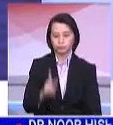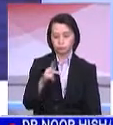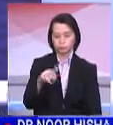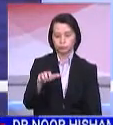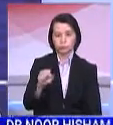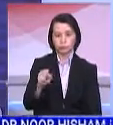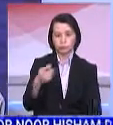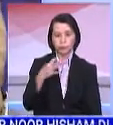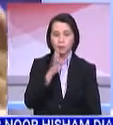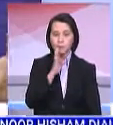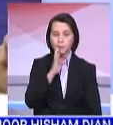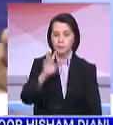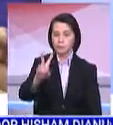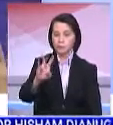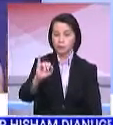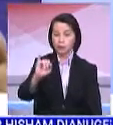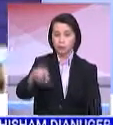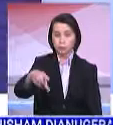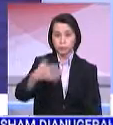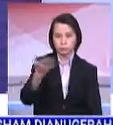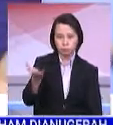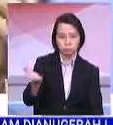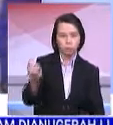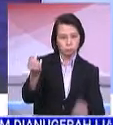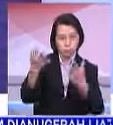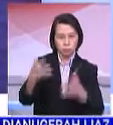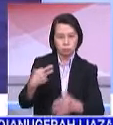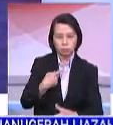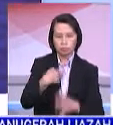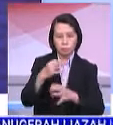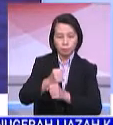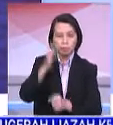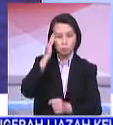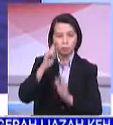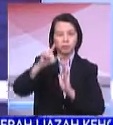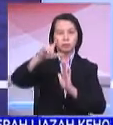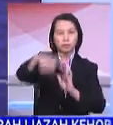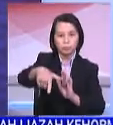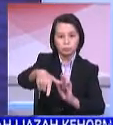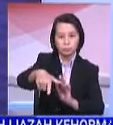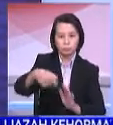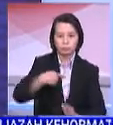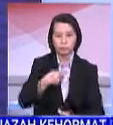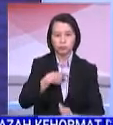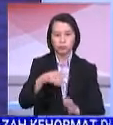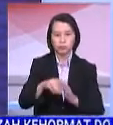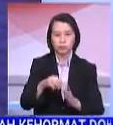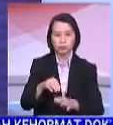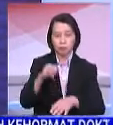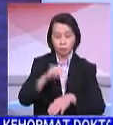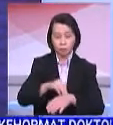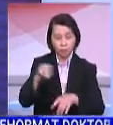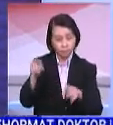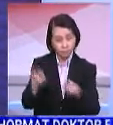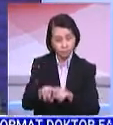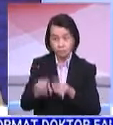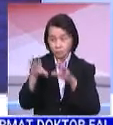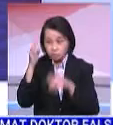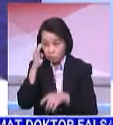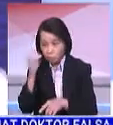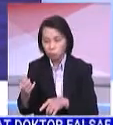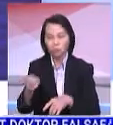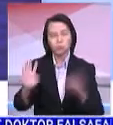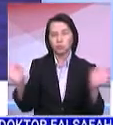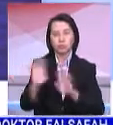kejar kategori Bibi video kebanyakannya adalah kesehatan kita dapat tahu kemudian ya Demokrat ketika itu jadi dalam